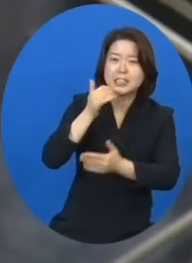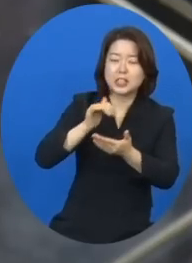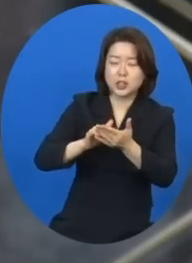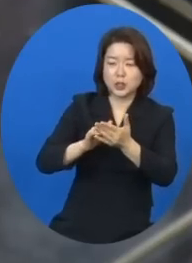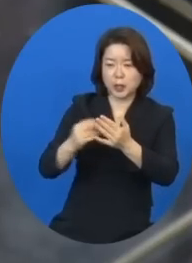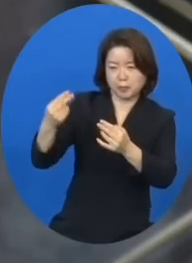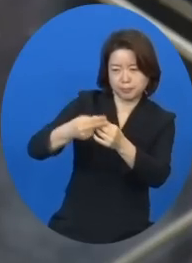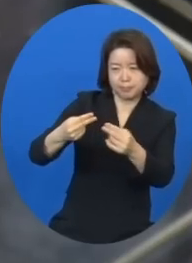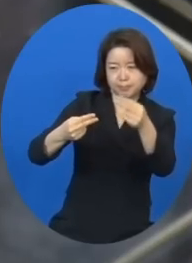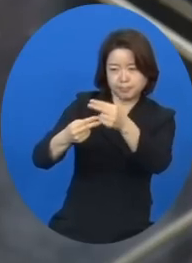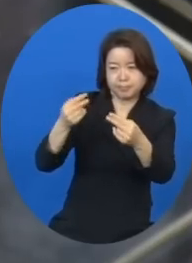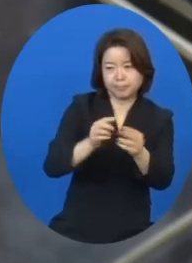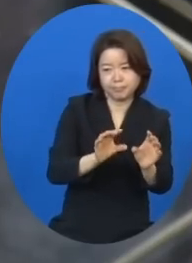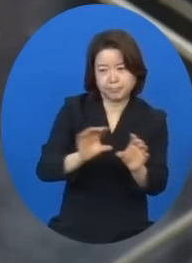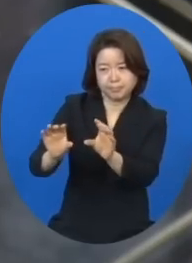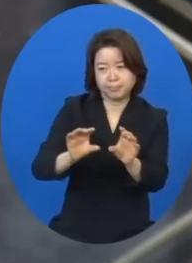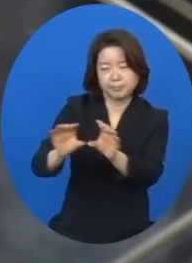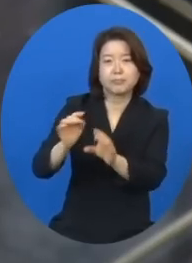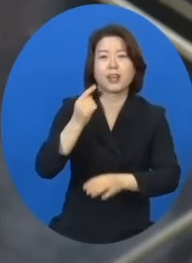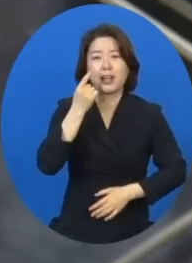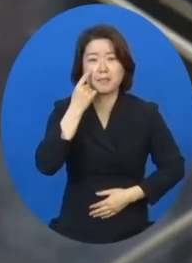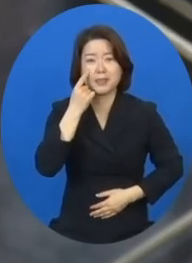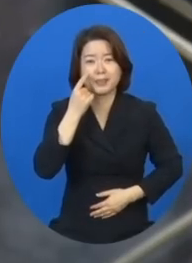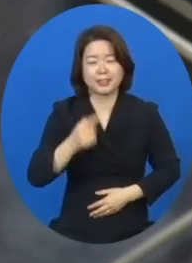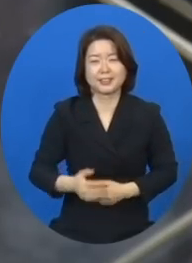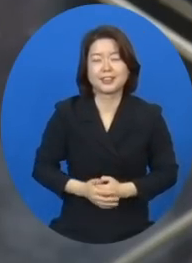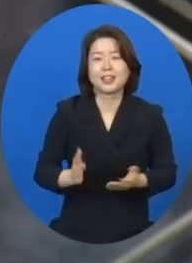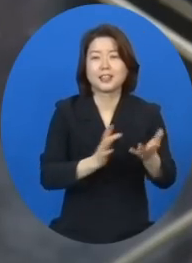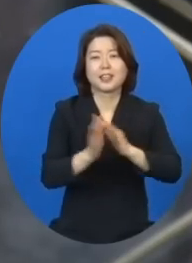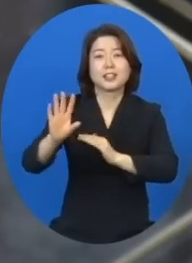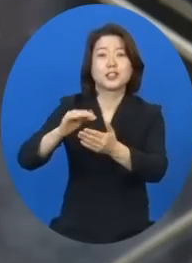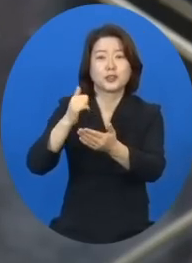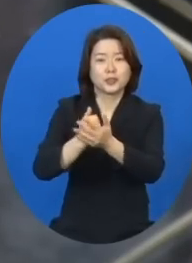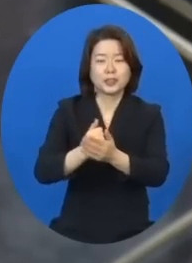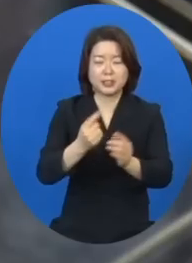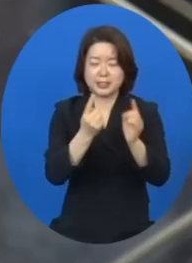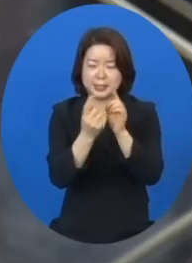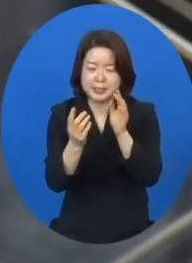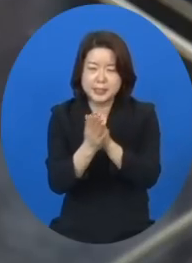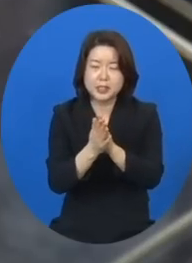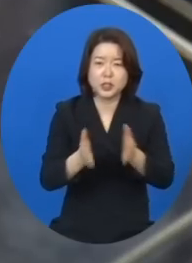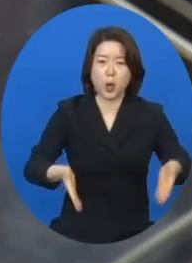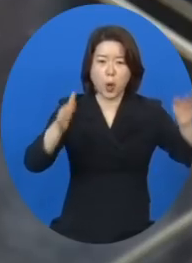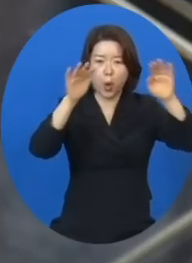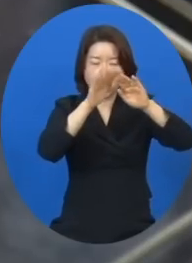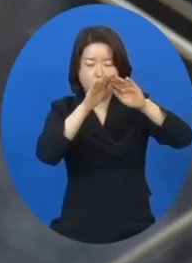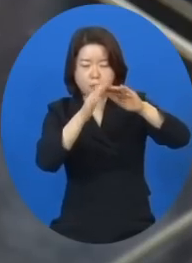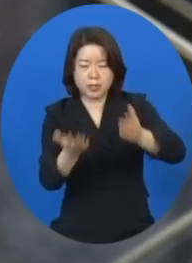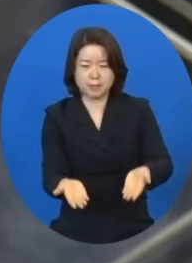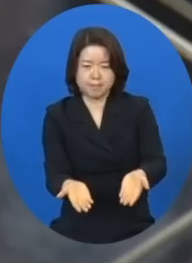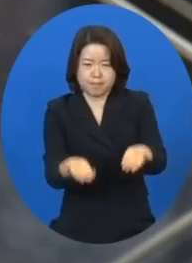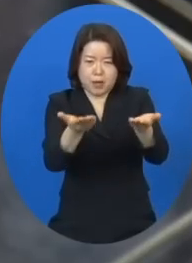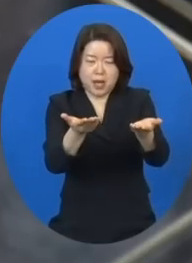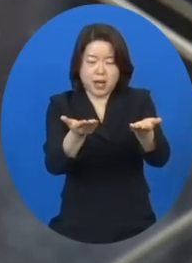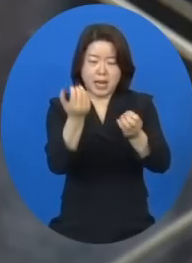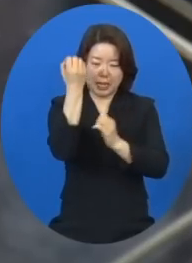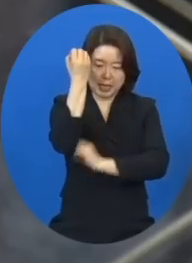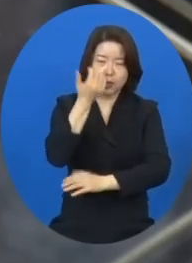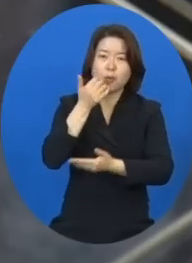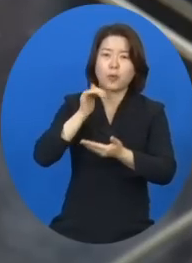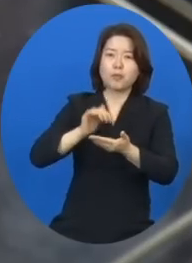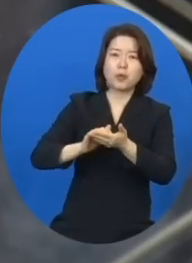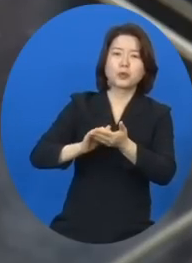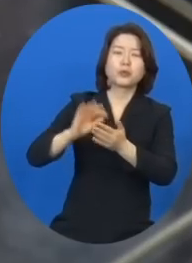끼워 넣으십시오. 예수 그리스도께서 친히 건물의 각 부분을 떠받드는 모퉁이 돌이